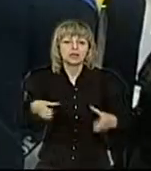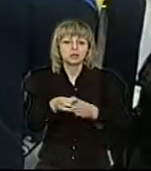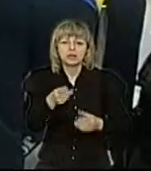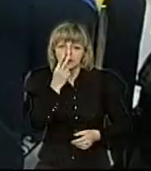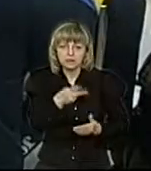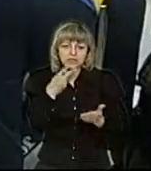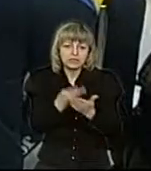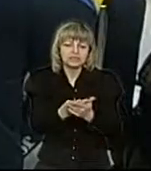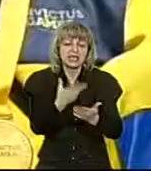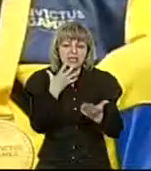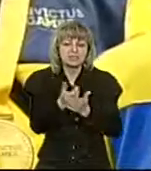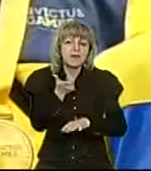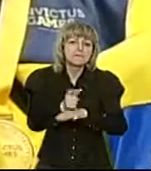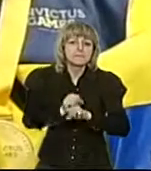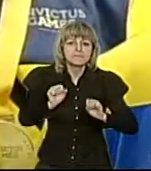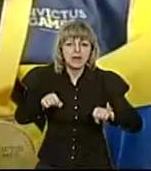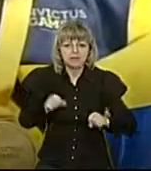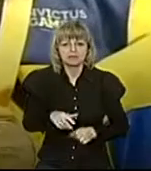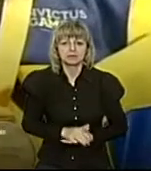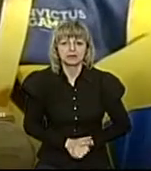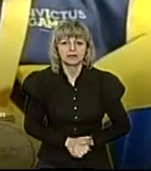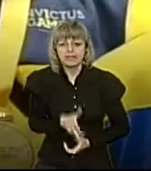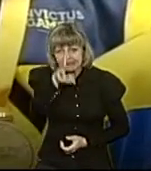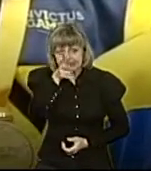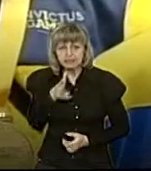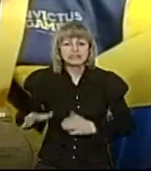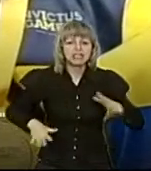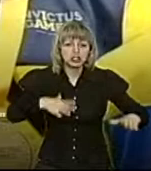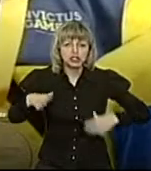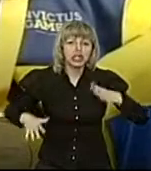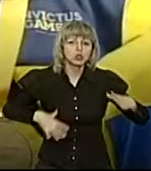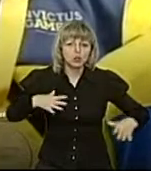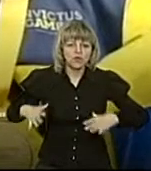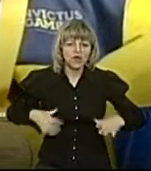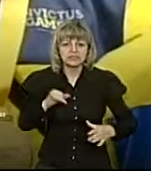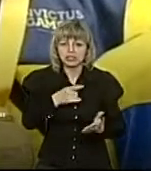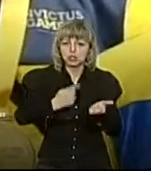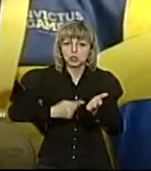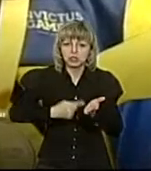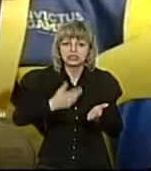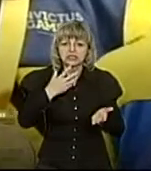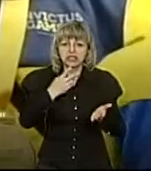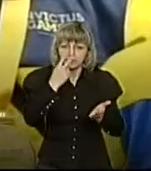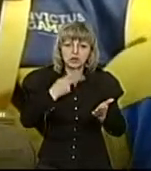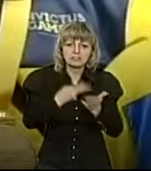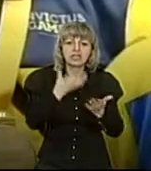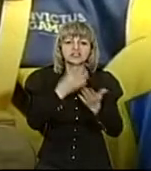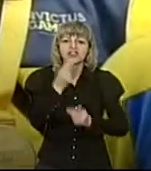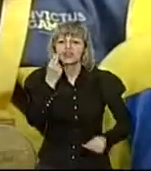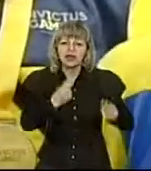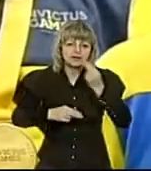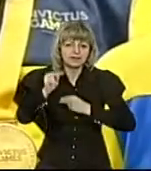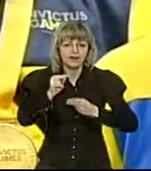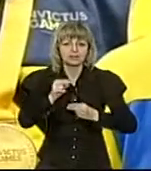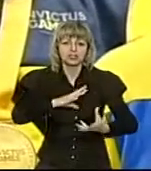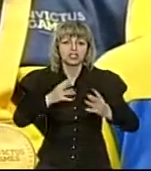показали свій максимум. 3 місяців тренувалися і показали свій найкращий результат, на